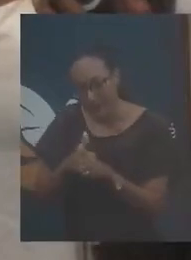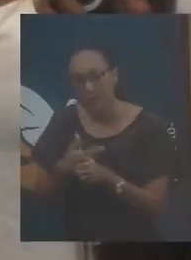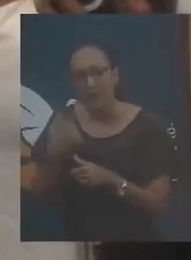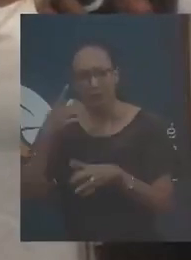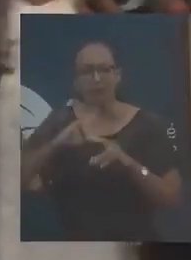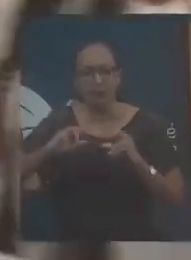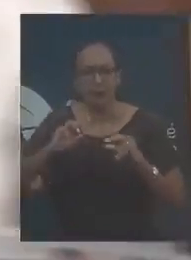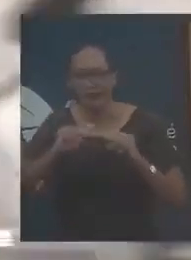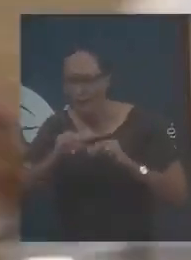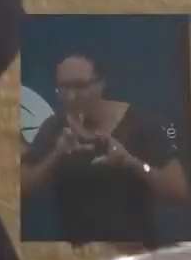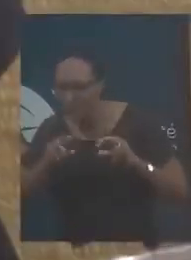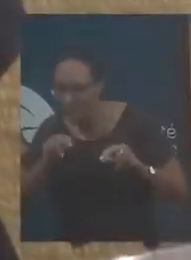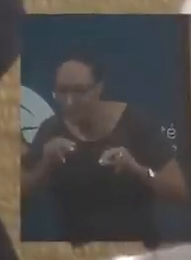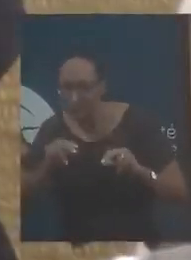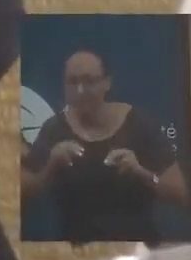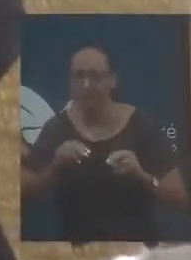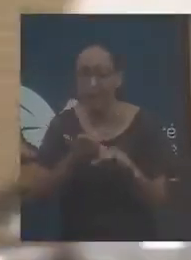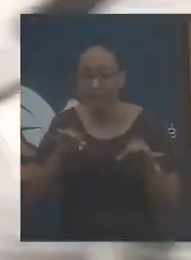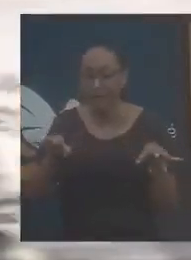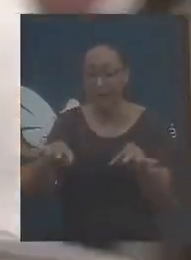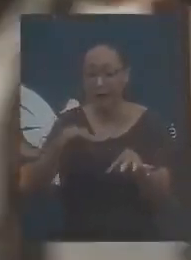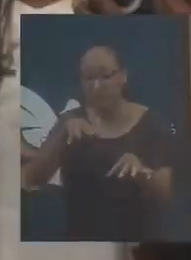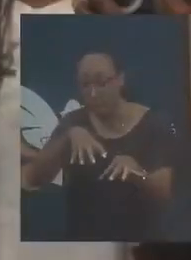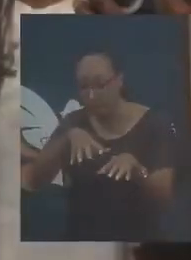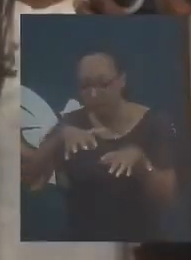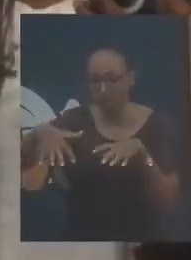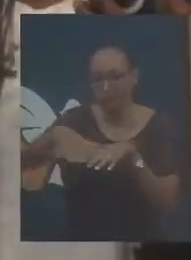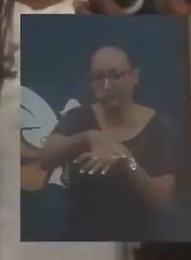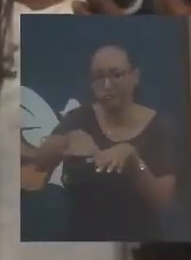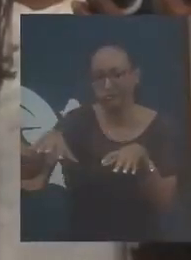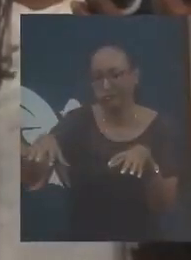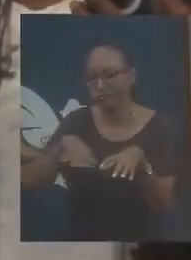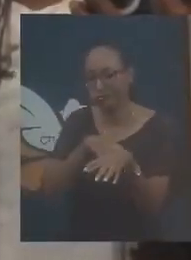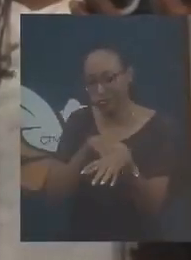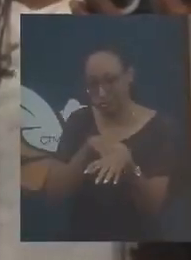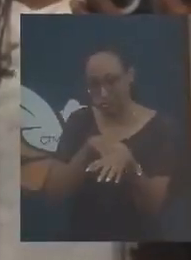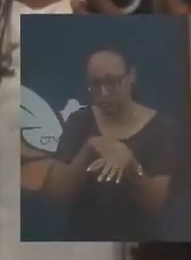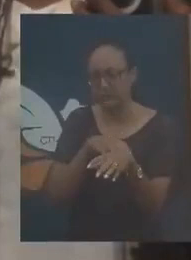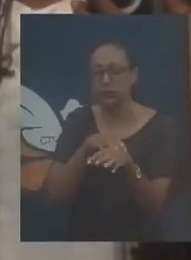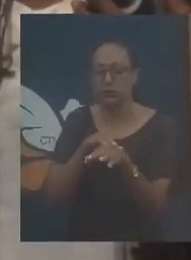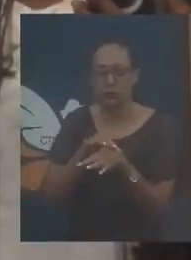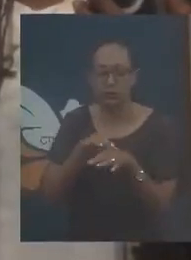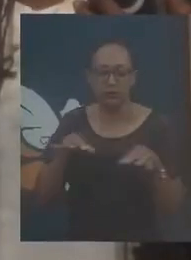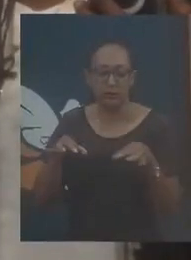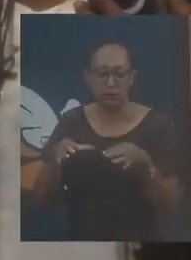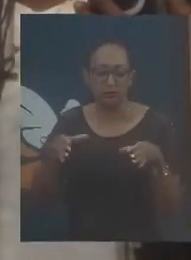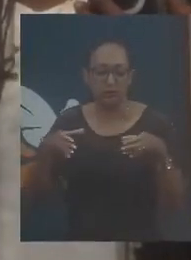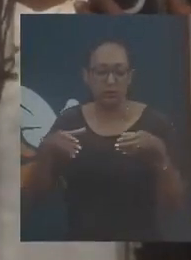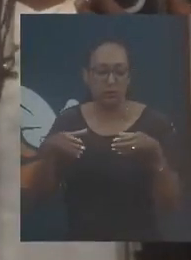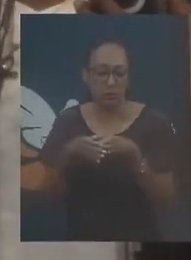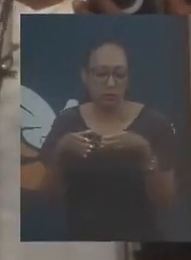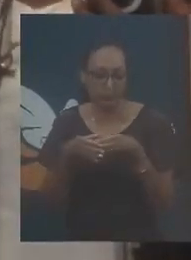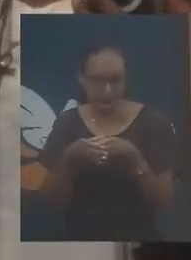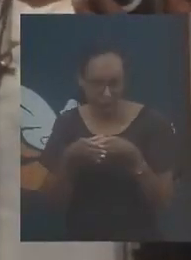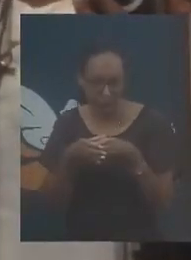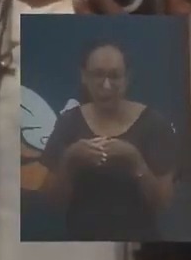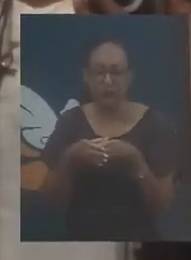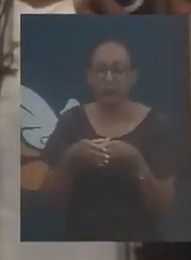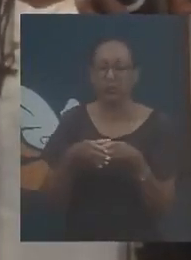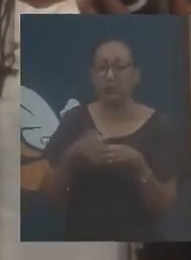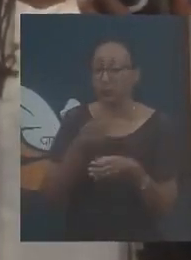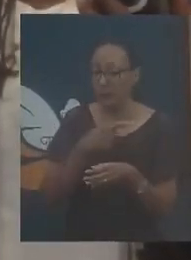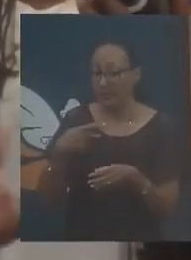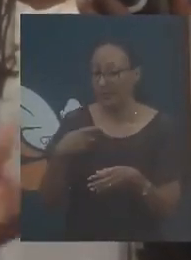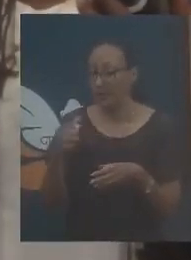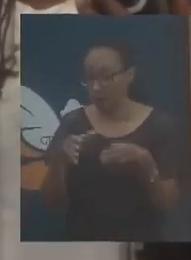tout autour de Clourette, ce sont des terrains qui appartiennent à la collectivité. CTM, ex-région, ex-conseil